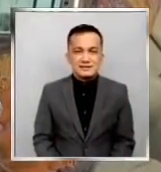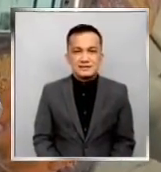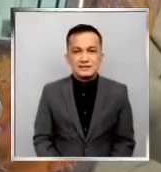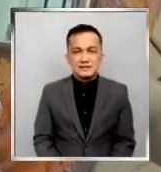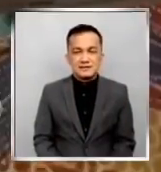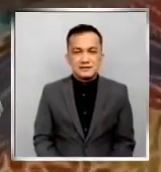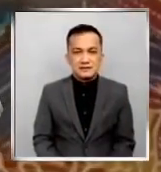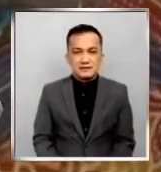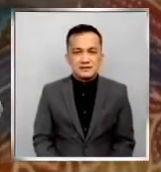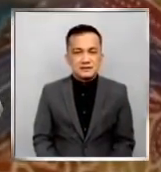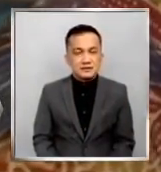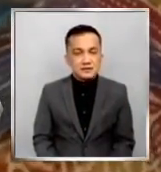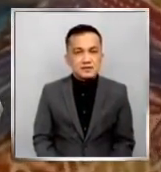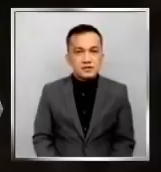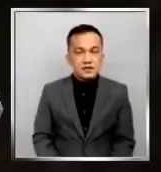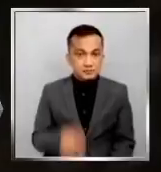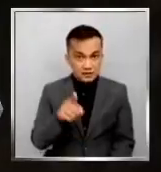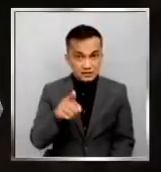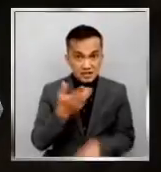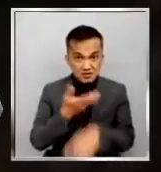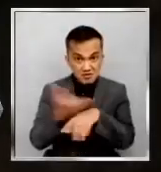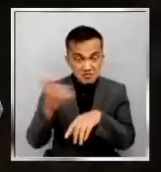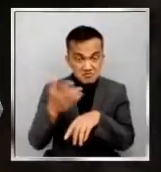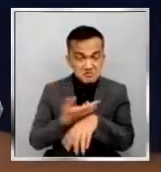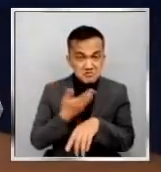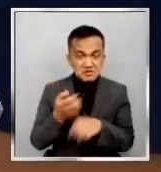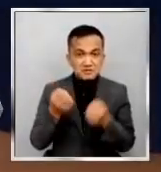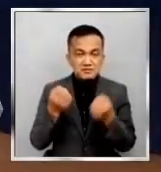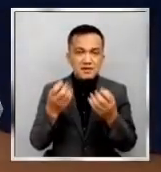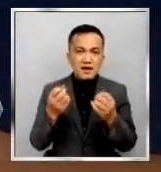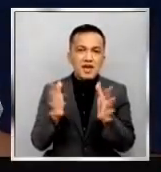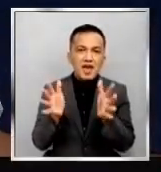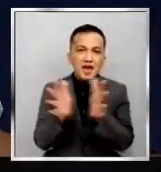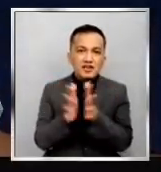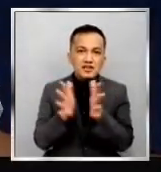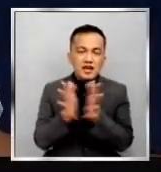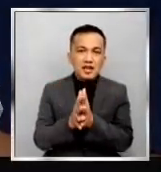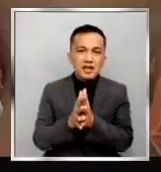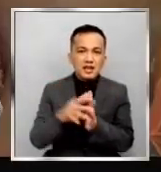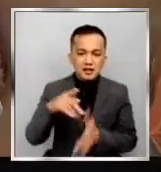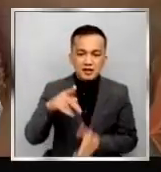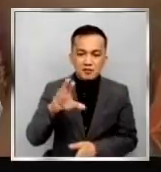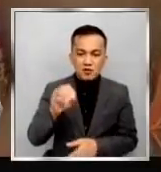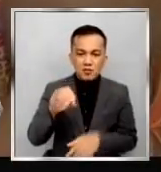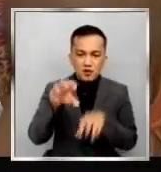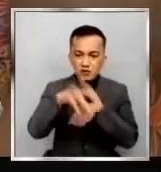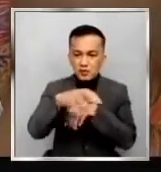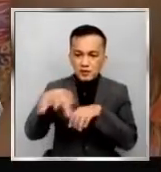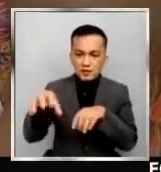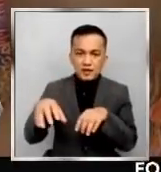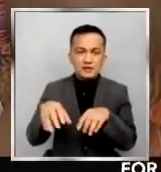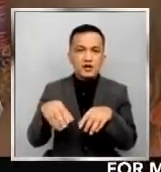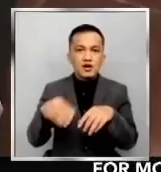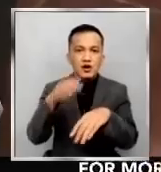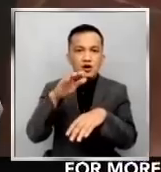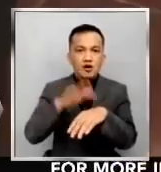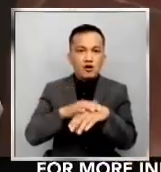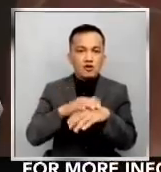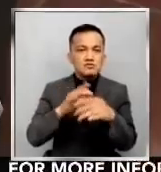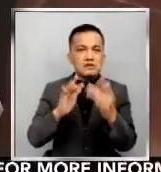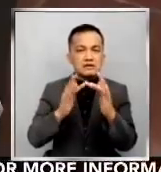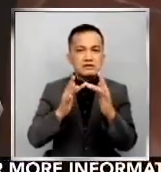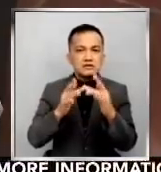Nabudol ka na ba sa dami ng sale at promo sa kabi-kabilang online stores para sa mga bagay na hindi naman talaga kailangan?